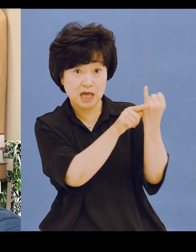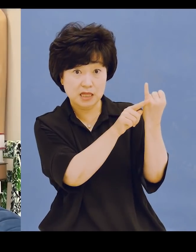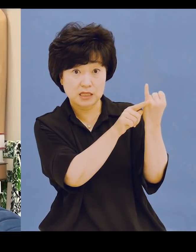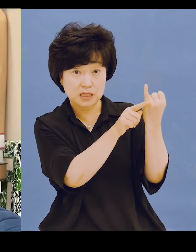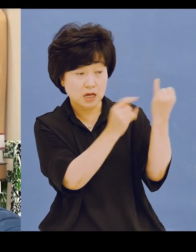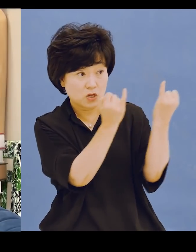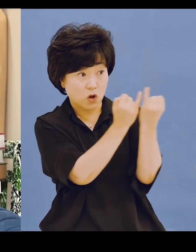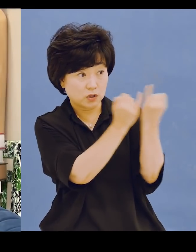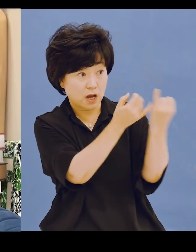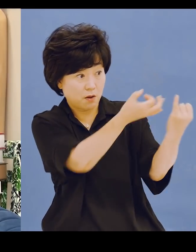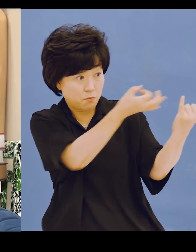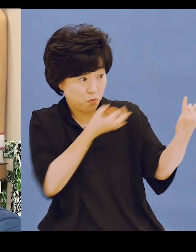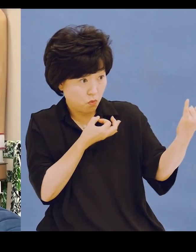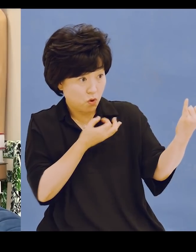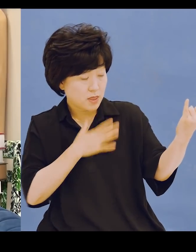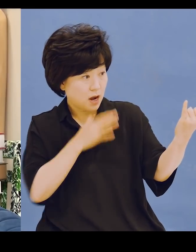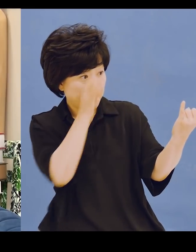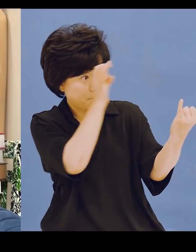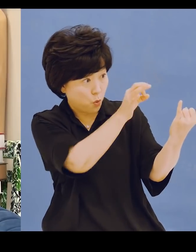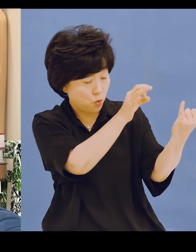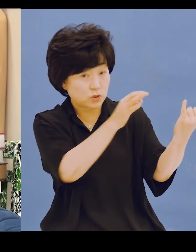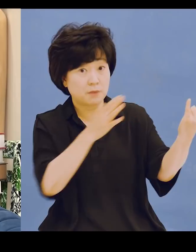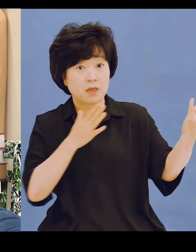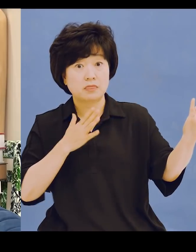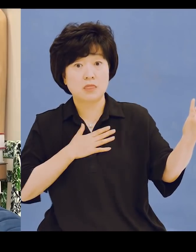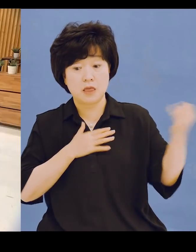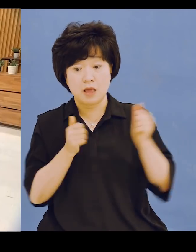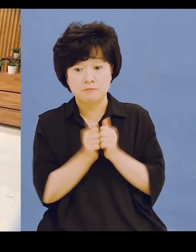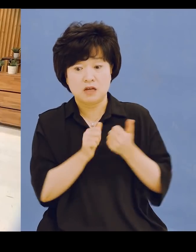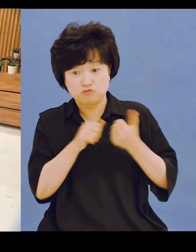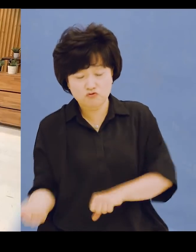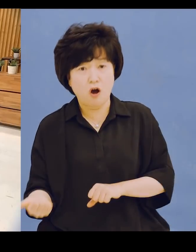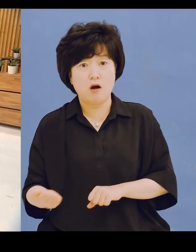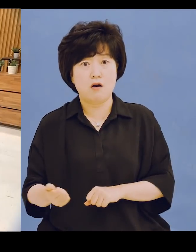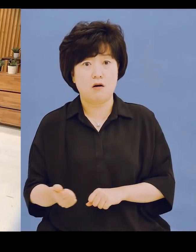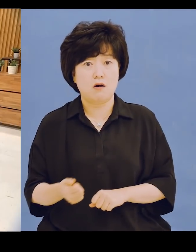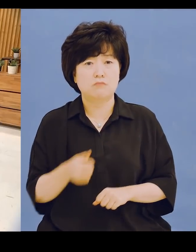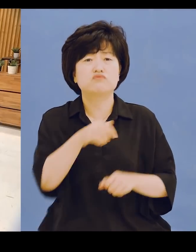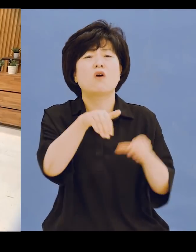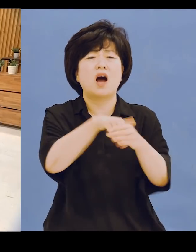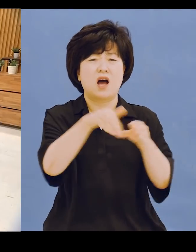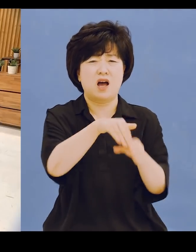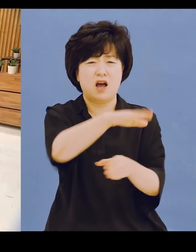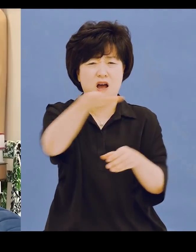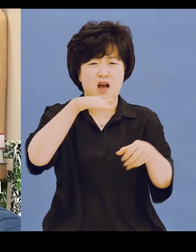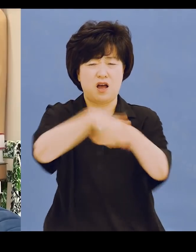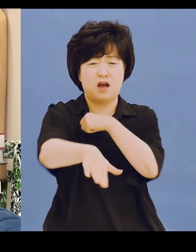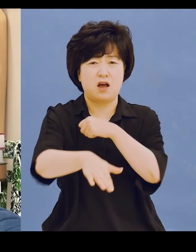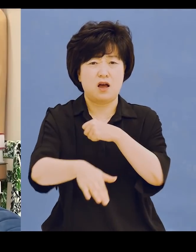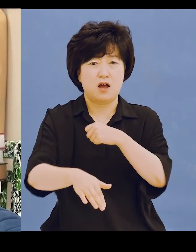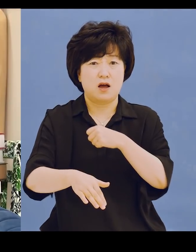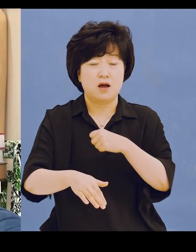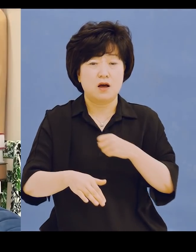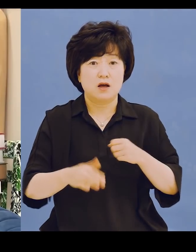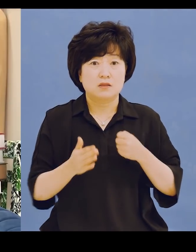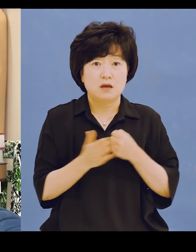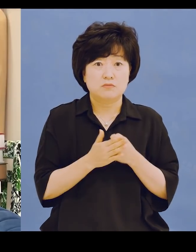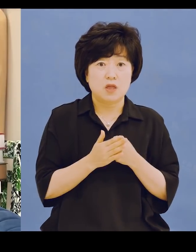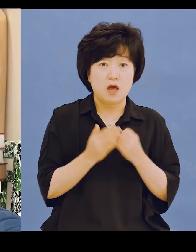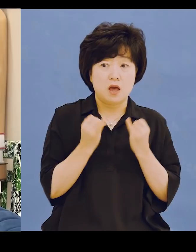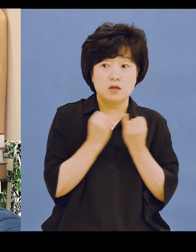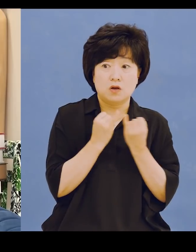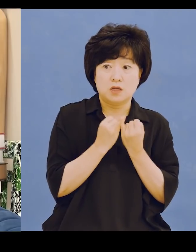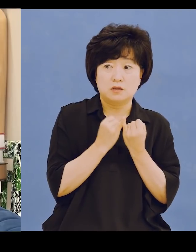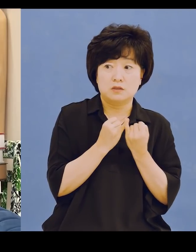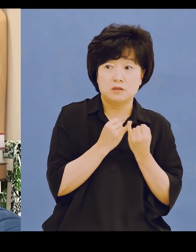보여주면 남자들이 죽는다고 생각해요. 이게 문화입니다. 그들의 문화. 예. 예, 그래서 네. 그러면 모든